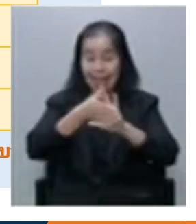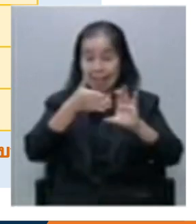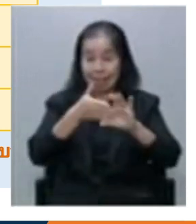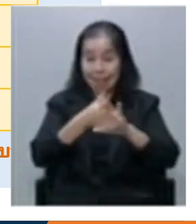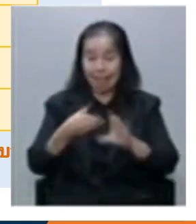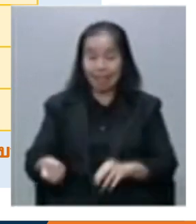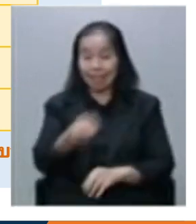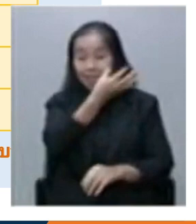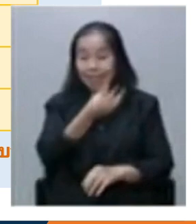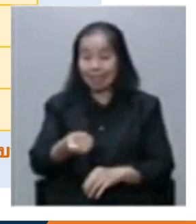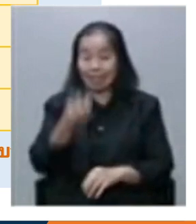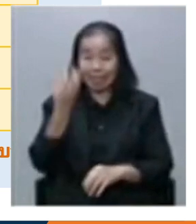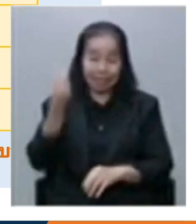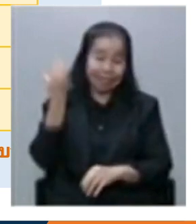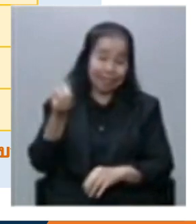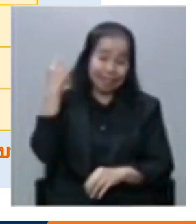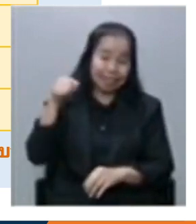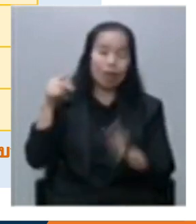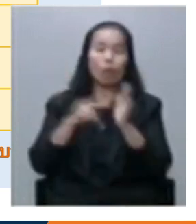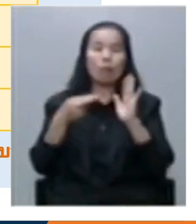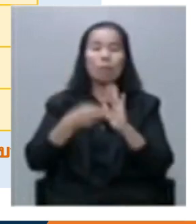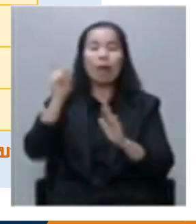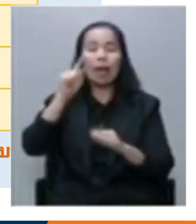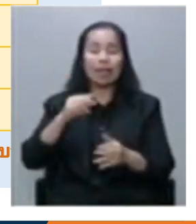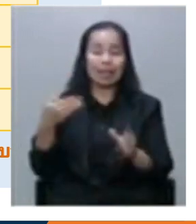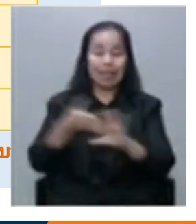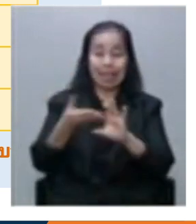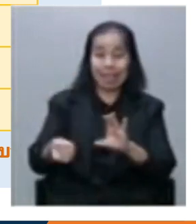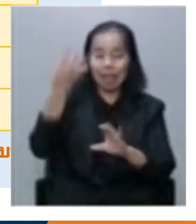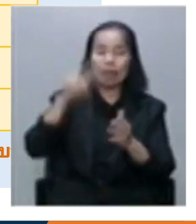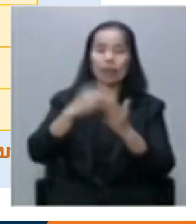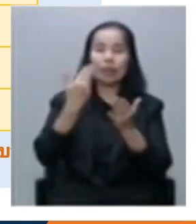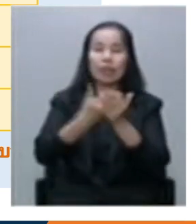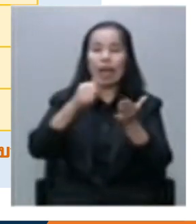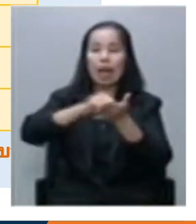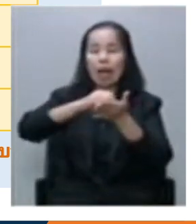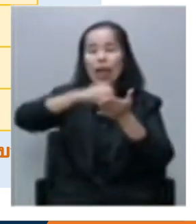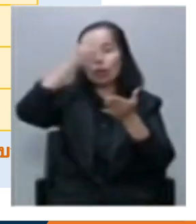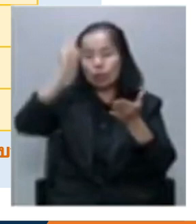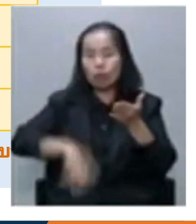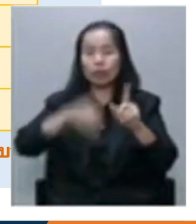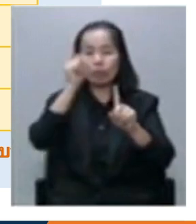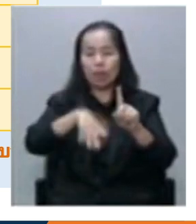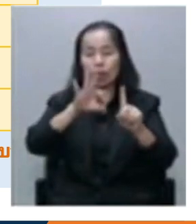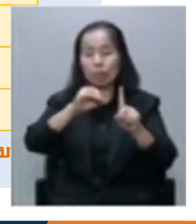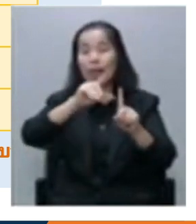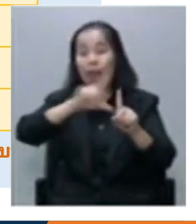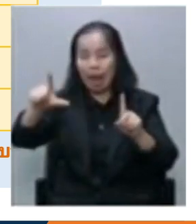ให้เห็นนะครับรวมทุกหน่วยงานเนี่ยเราปรับลดไป 1,090 ล้านบาทคิดเป็นเพียง